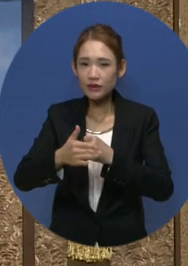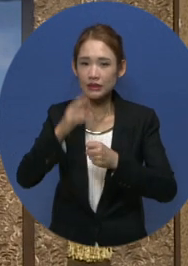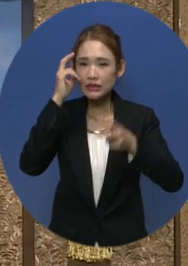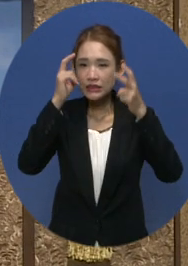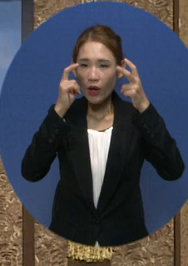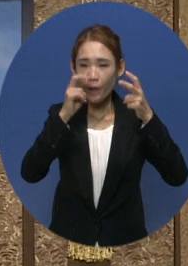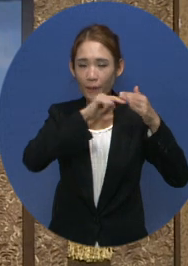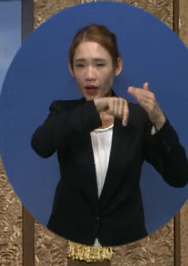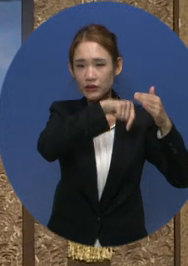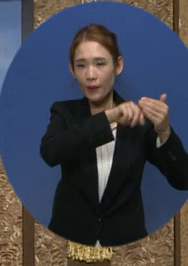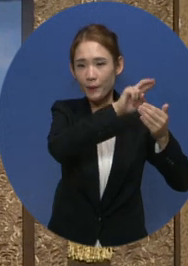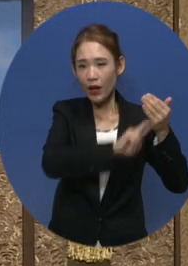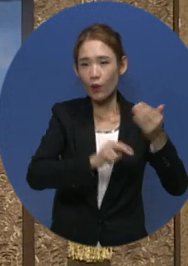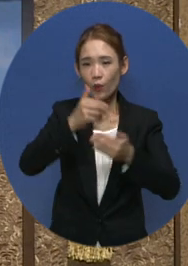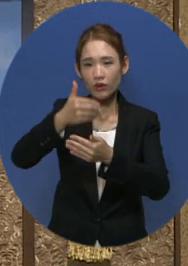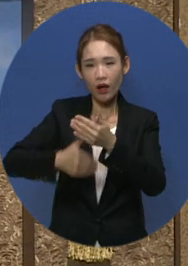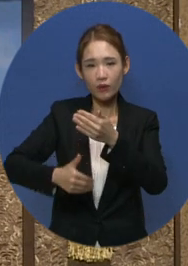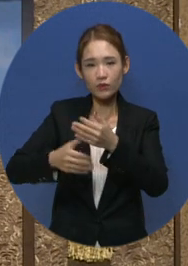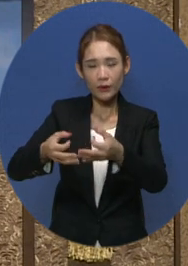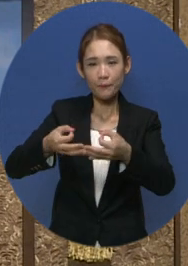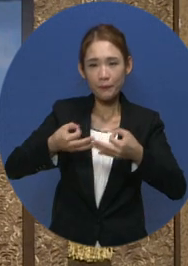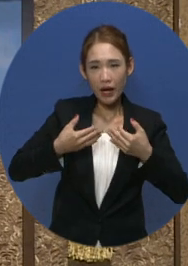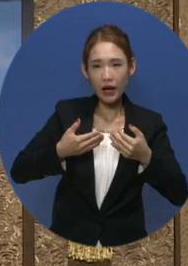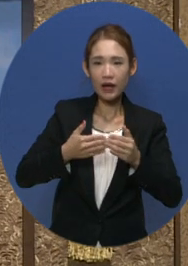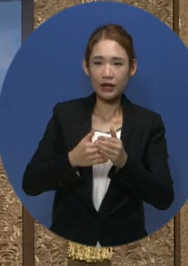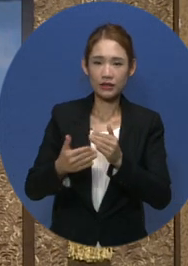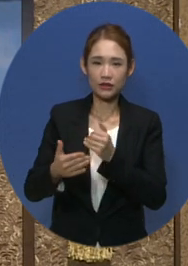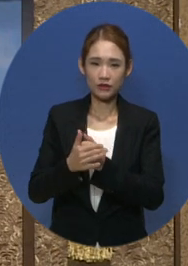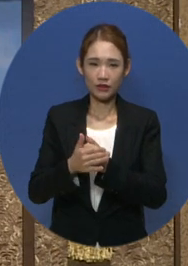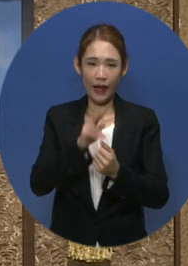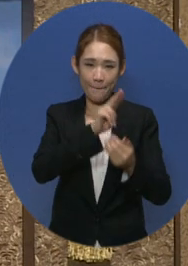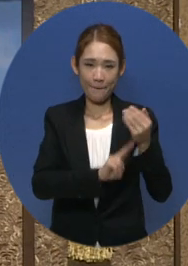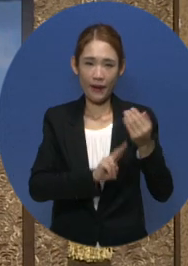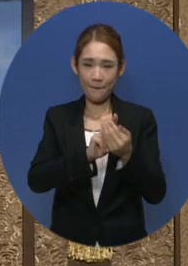남은 재고 상품을 기부받아가지고 네. 또 판매하는